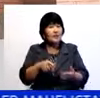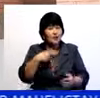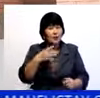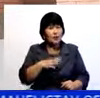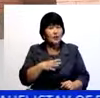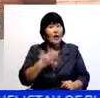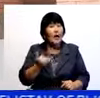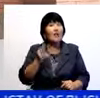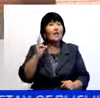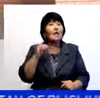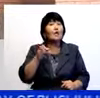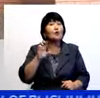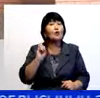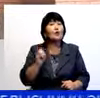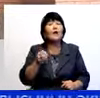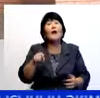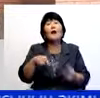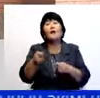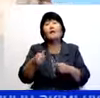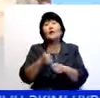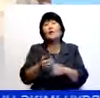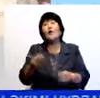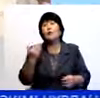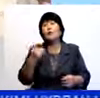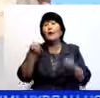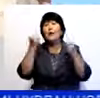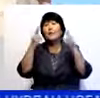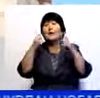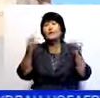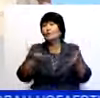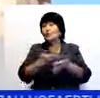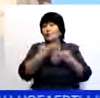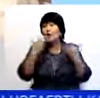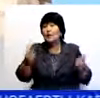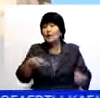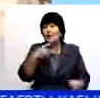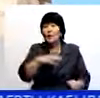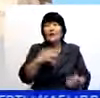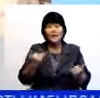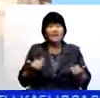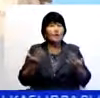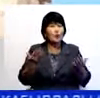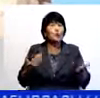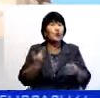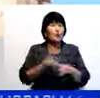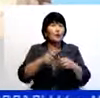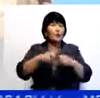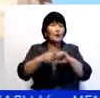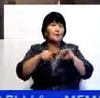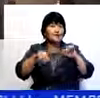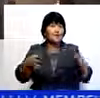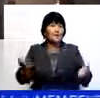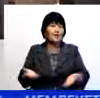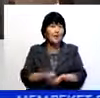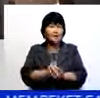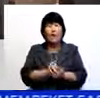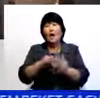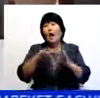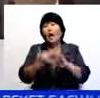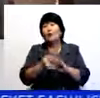Ал қараултөбеліктер қала әкіміне бұған дейін мәдениет үйінің жоқтығын айтқан болатын. Енді міне бұл проблема шешімін тапты.